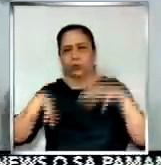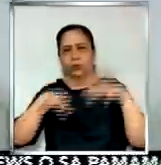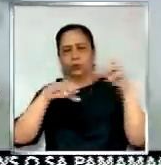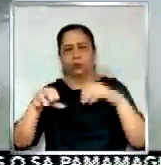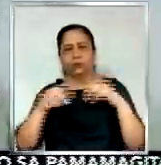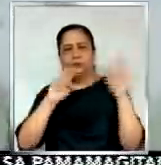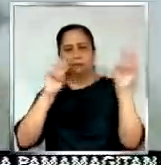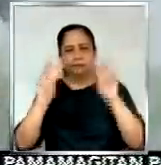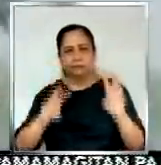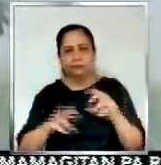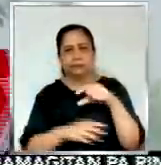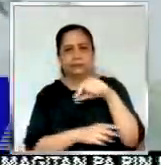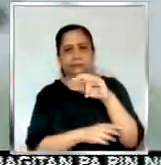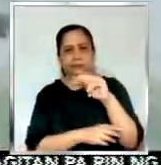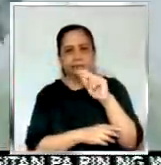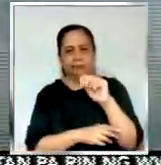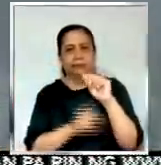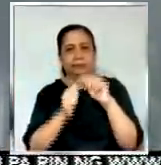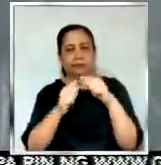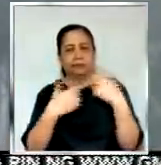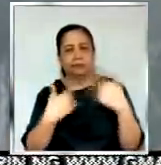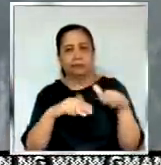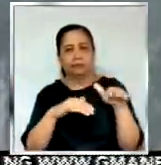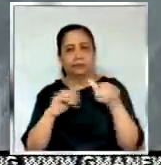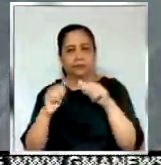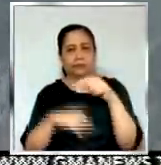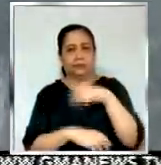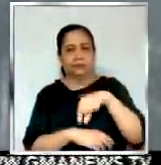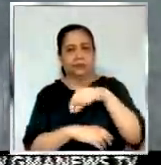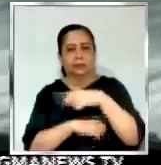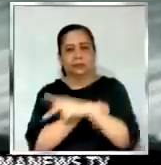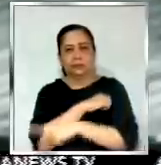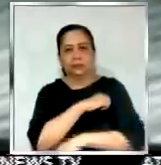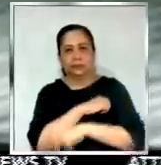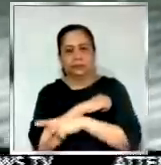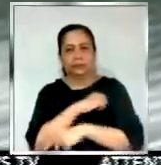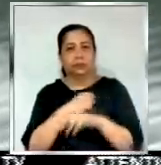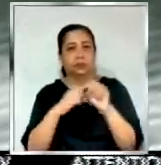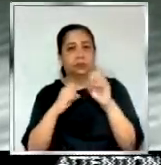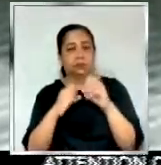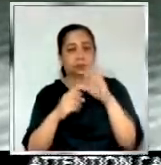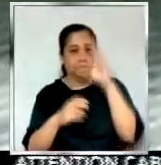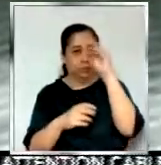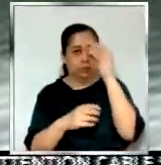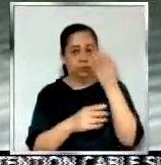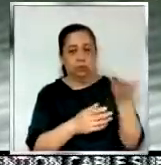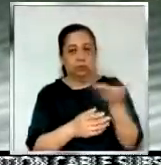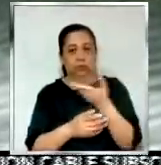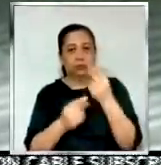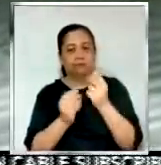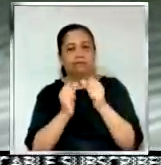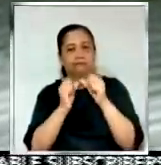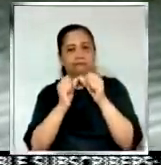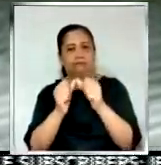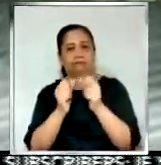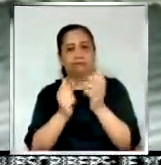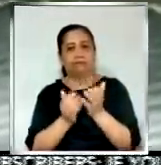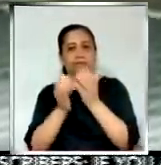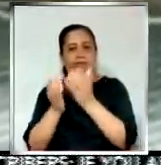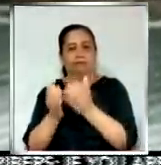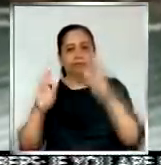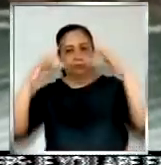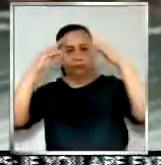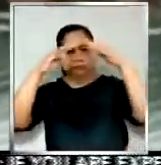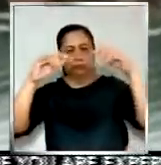Quinta kahit nakaalis na ng Quezon Province. Kaya ang mga lalaking ito, itinuloy ang paglalagay ng trapal at kahoy sa